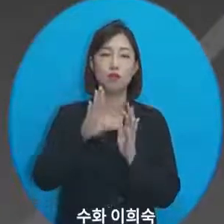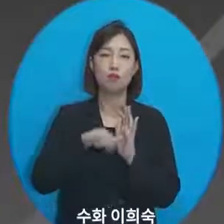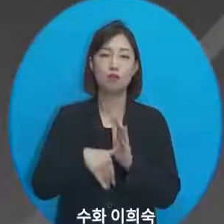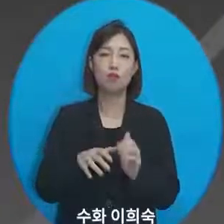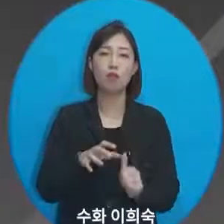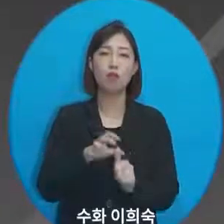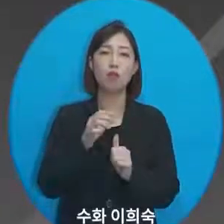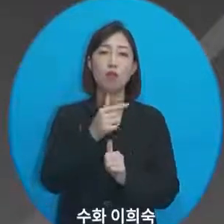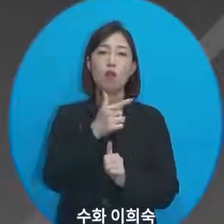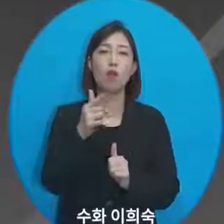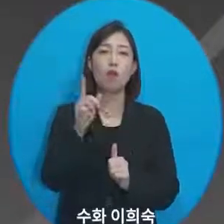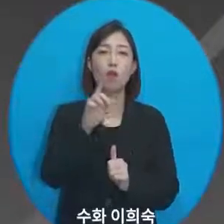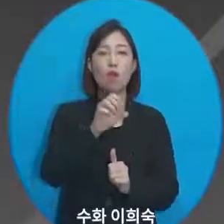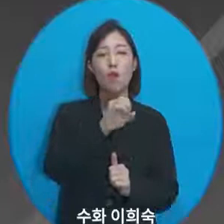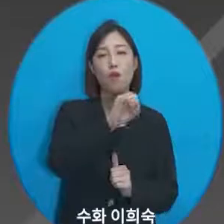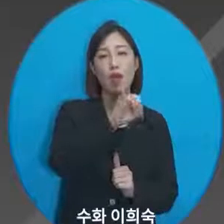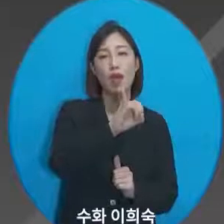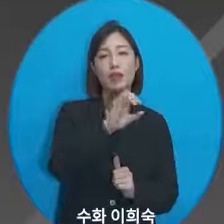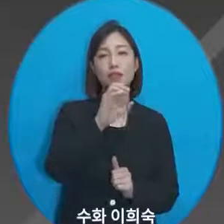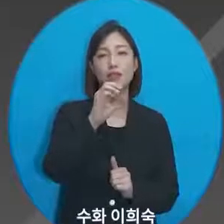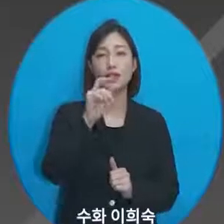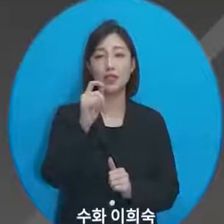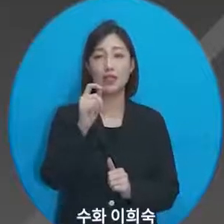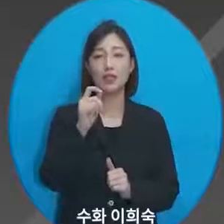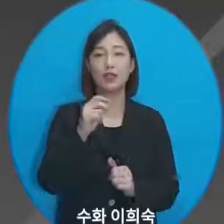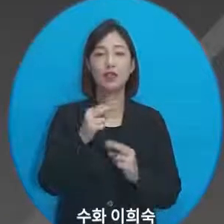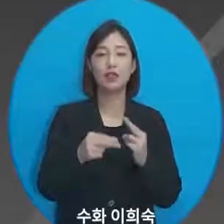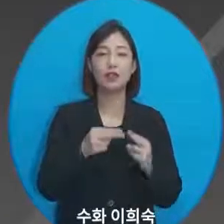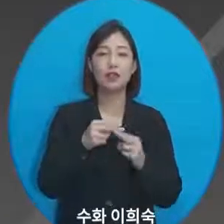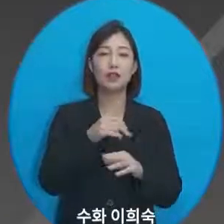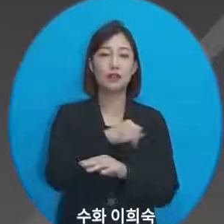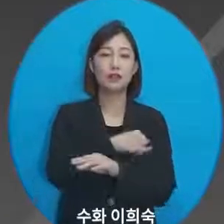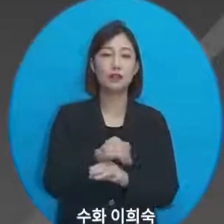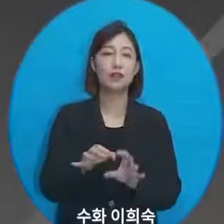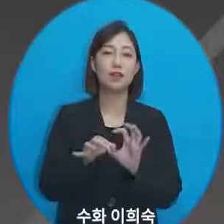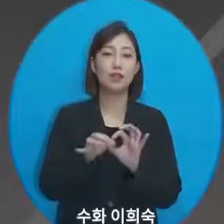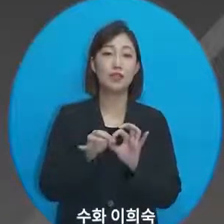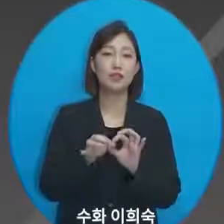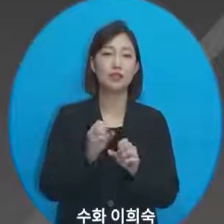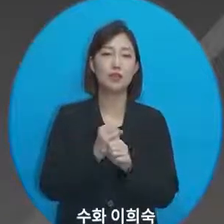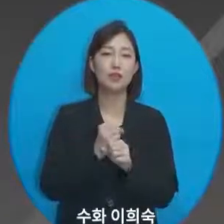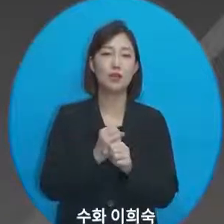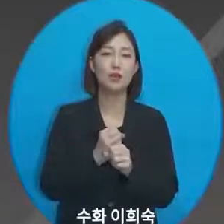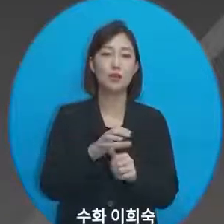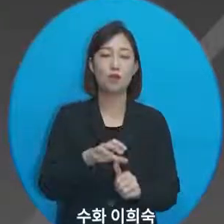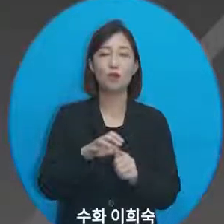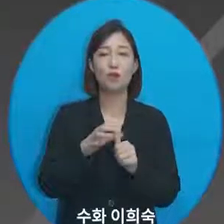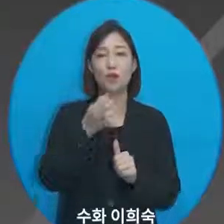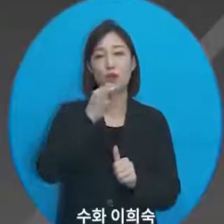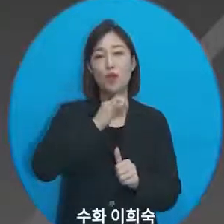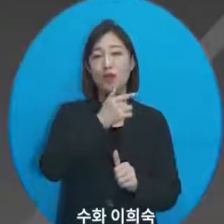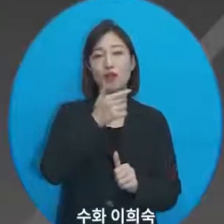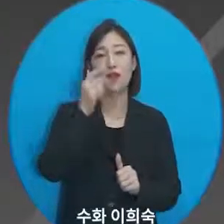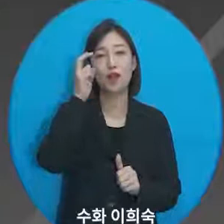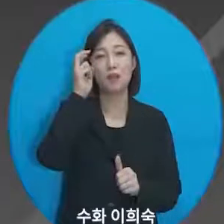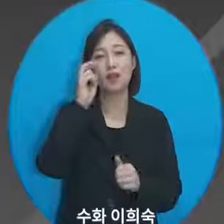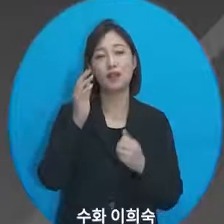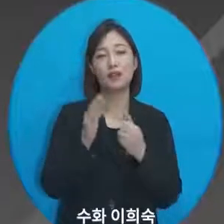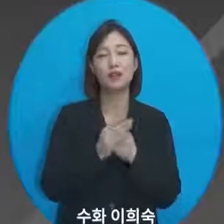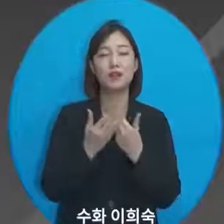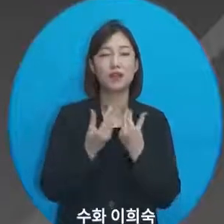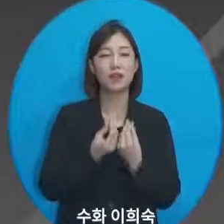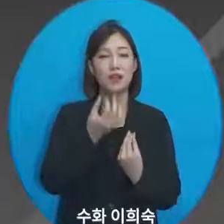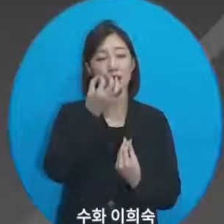굉장히 유효하게 접목될 수가 있고 그와 관련된 사례입니다. 즉 시력이 좋지 않은